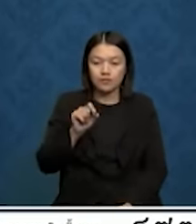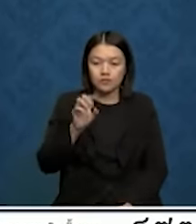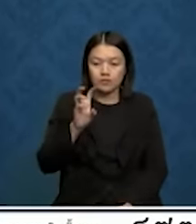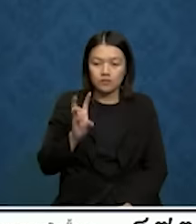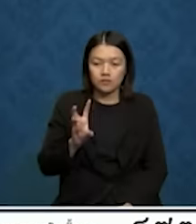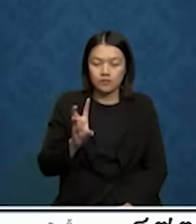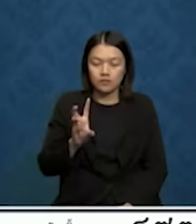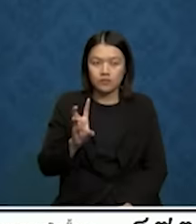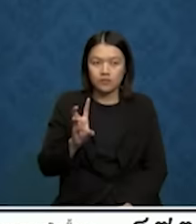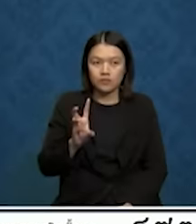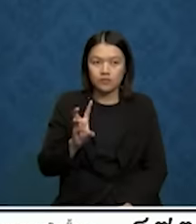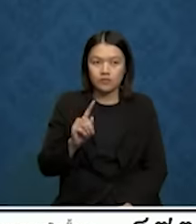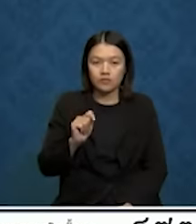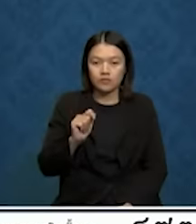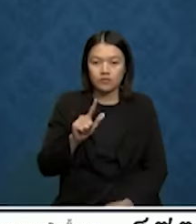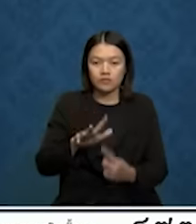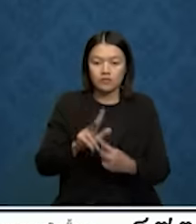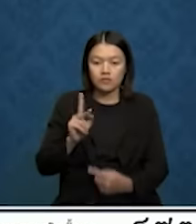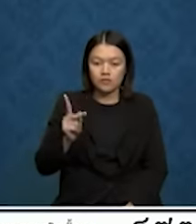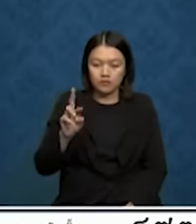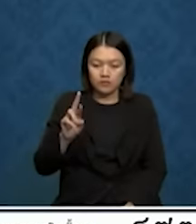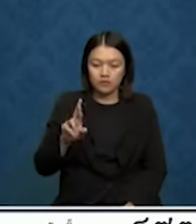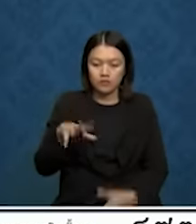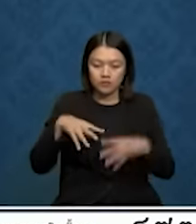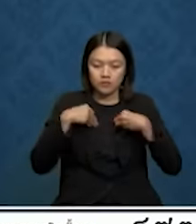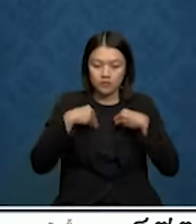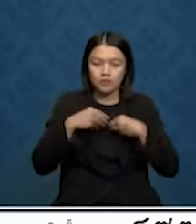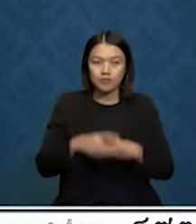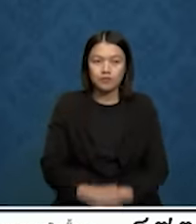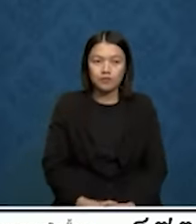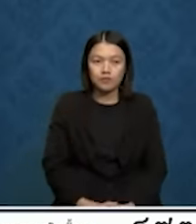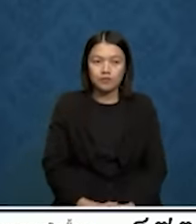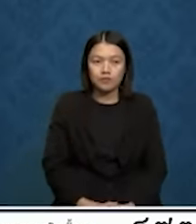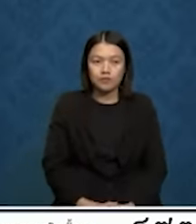426นายถากรตันทสิทธ ิ์เห็นชอบครับ